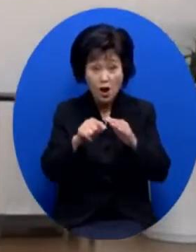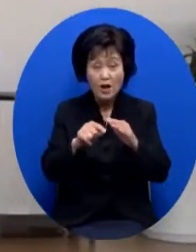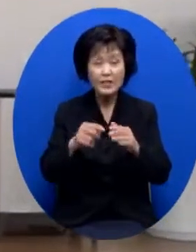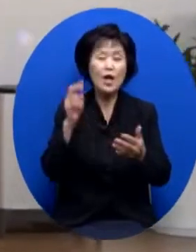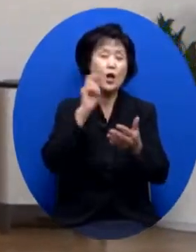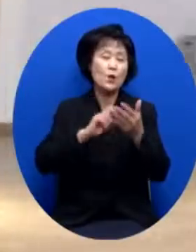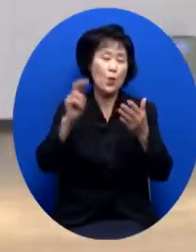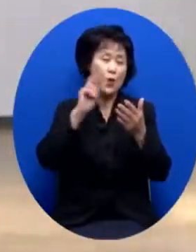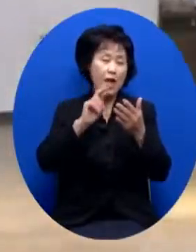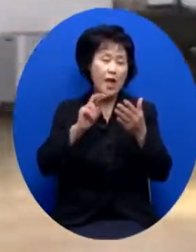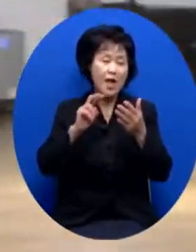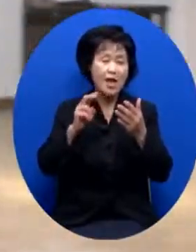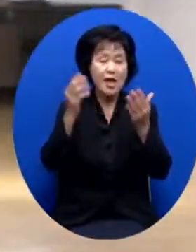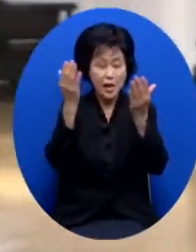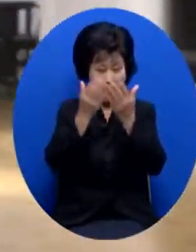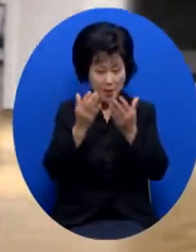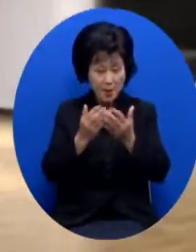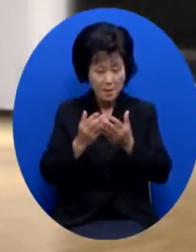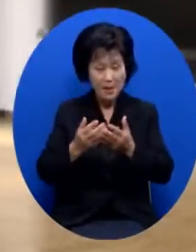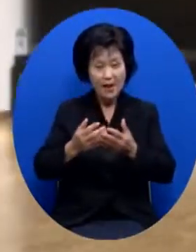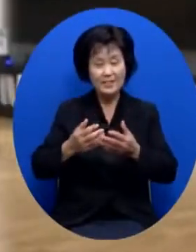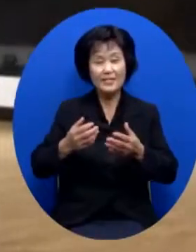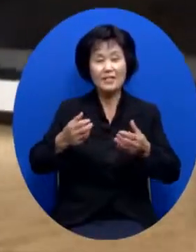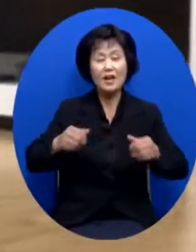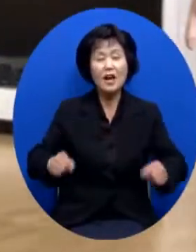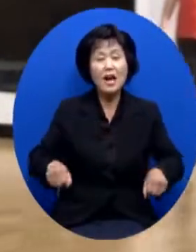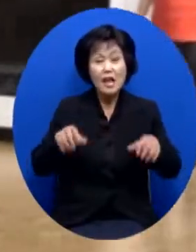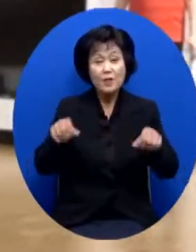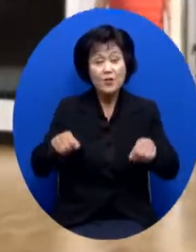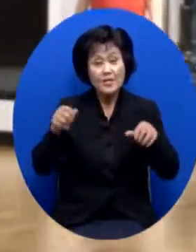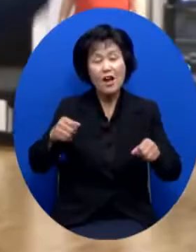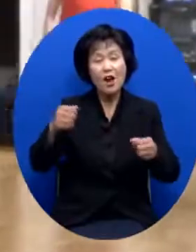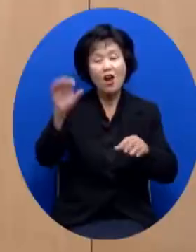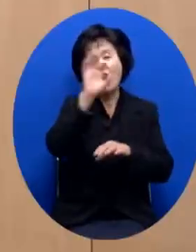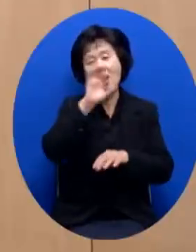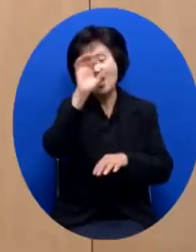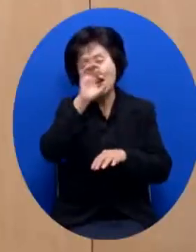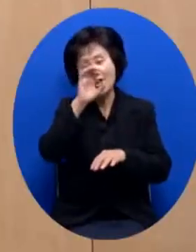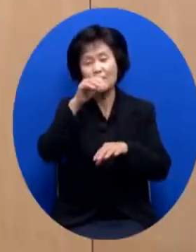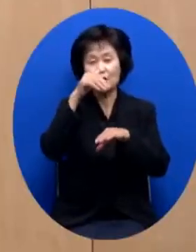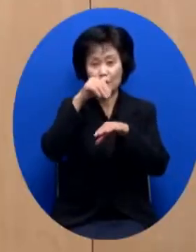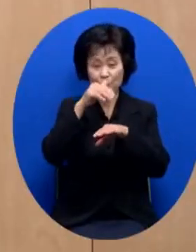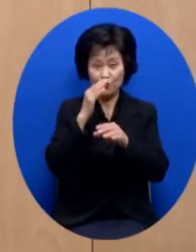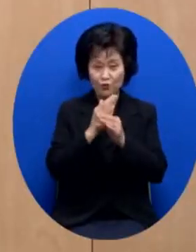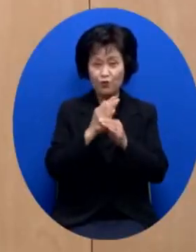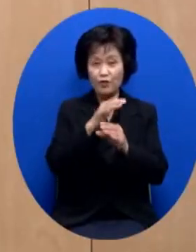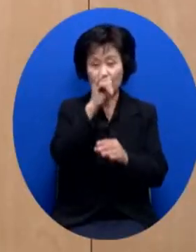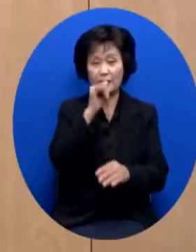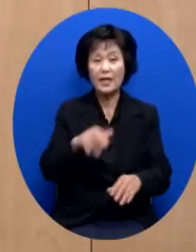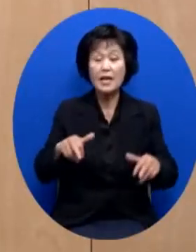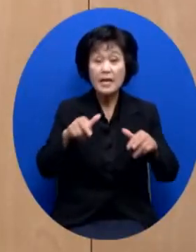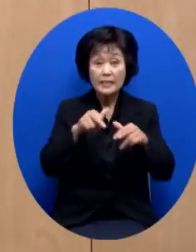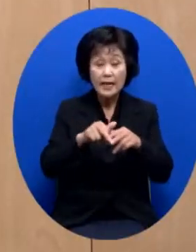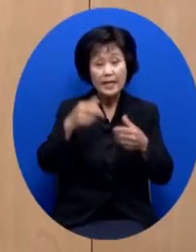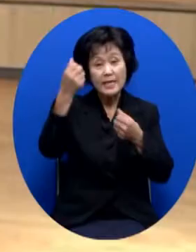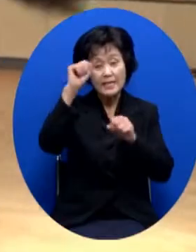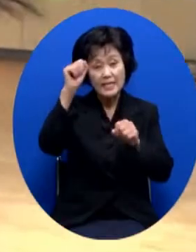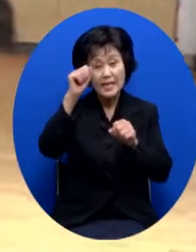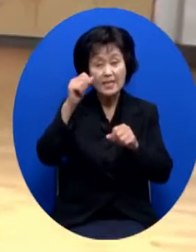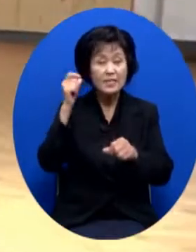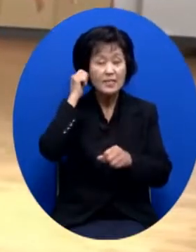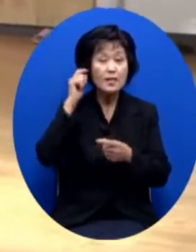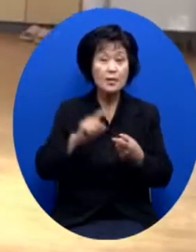맞춰 휠체어를 탄 댄스 스포츠 선수들이 연습에 한창입니다. 서울특별시 장애인 댄스 스포츠